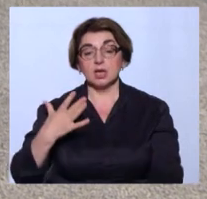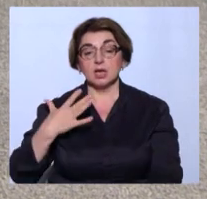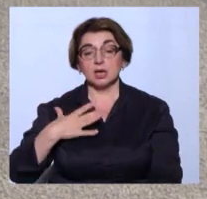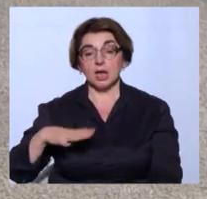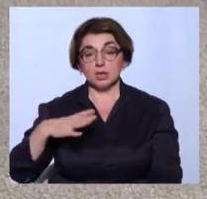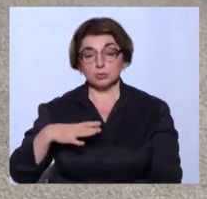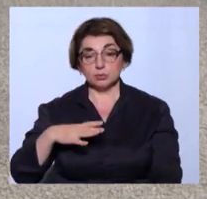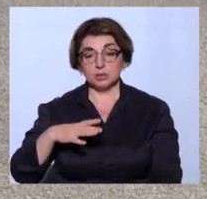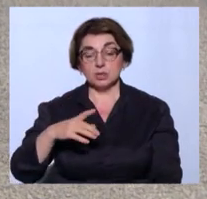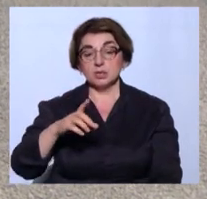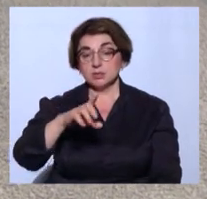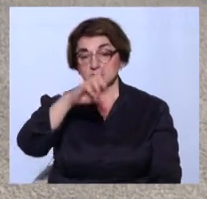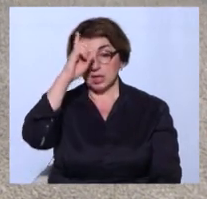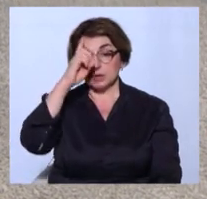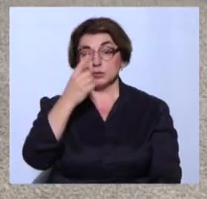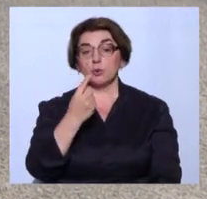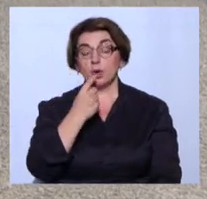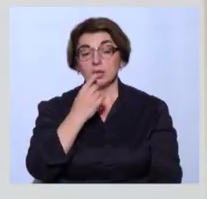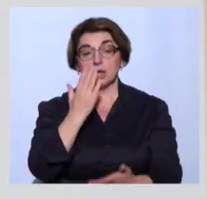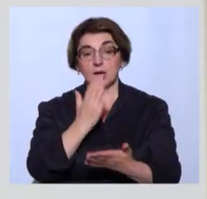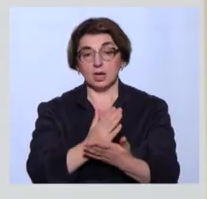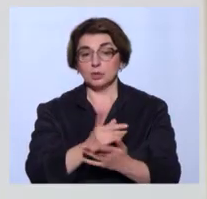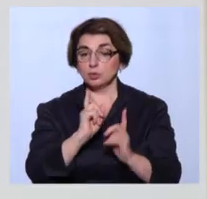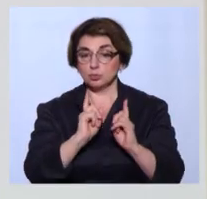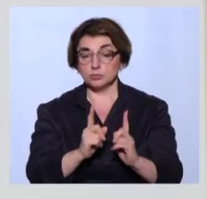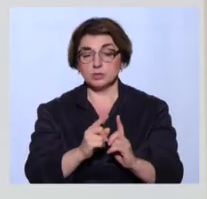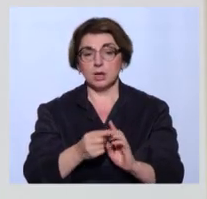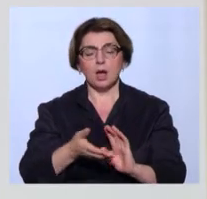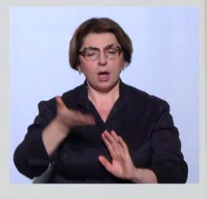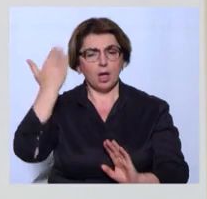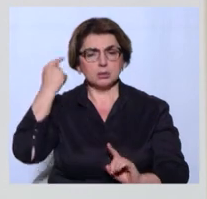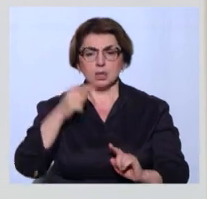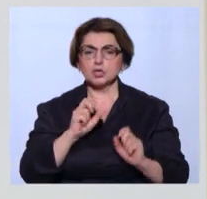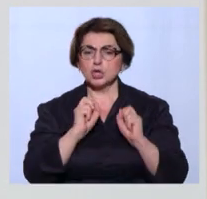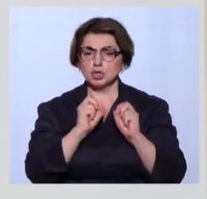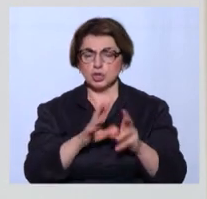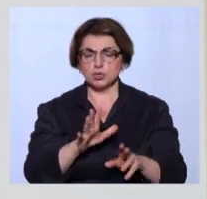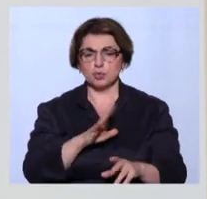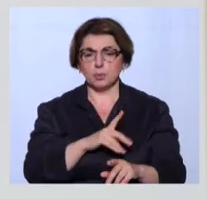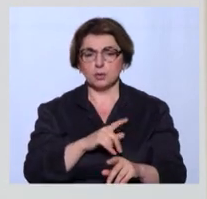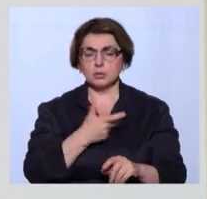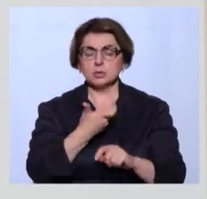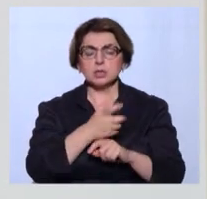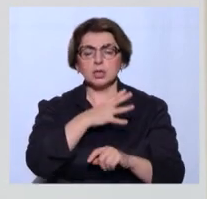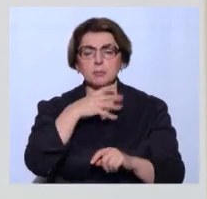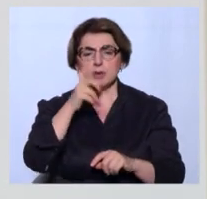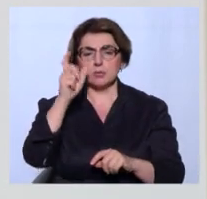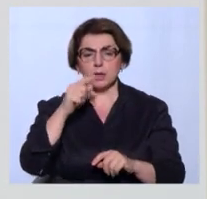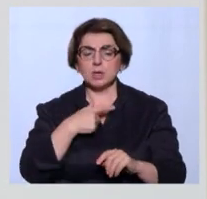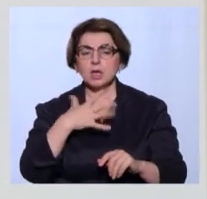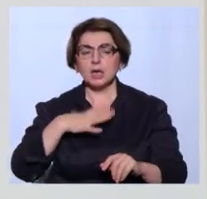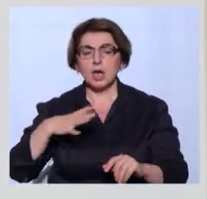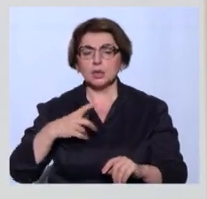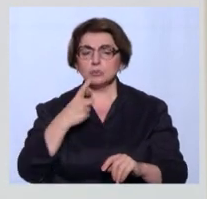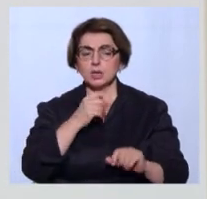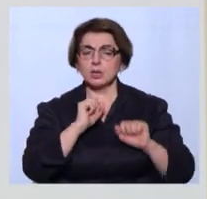ქართული სახელმწიფო ენაა, სახელმწიფო ენის სტატუსი აქვს მას, თუმცა იყო დრო, როცა ამას საფრთხე ემუქრებოდა და ძალიან ბევრმა ადამიანმა